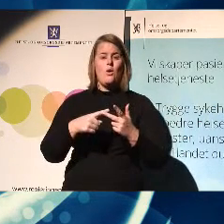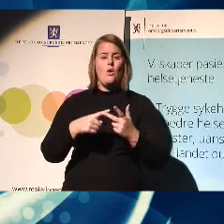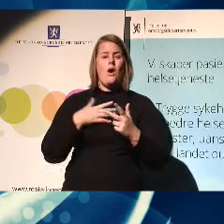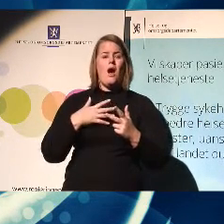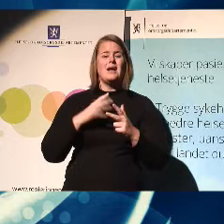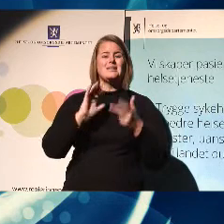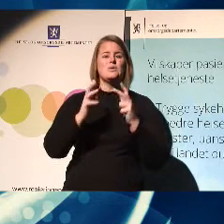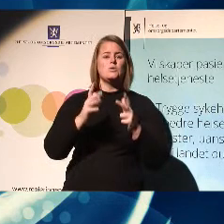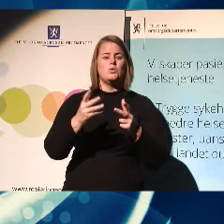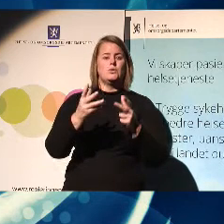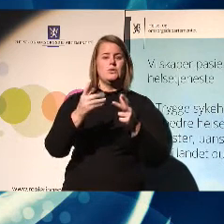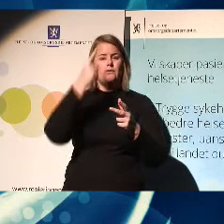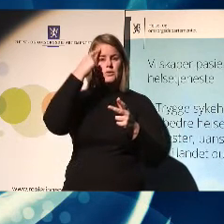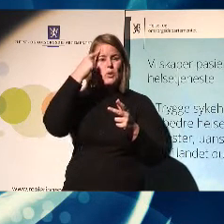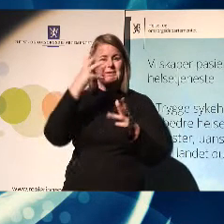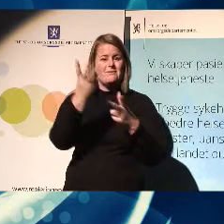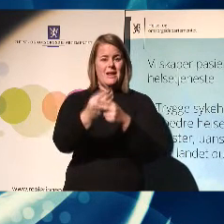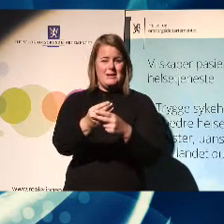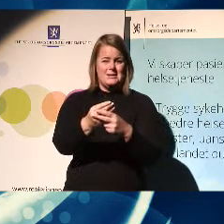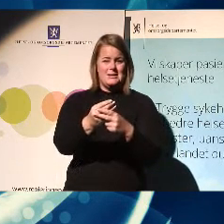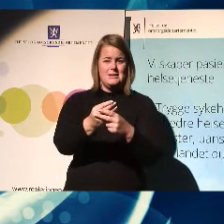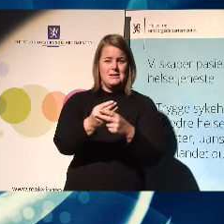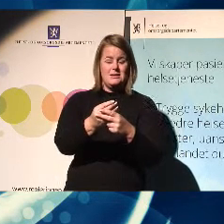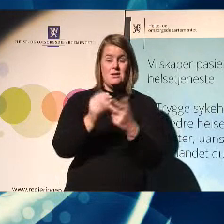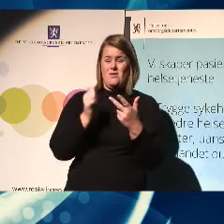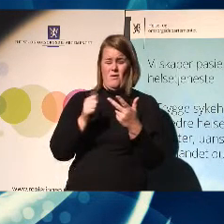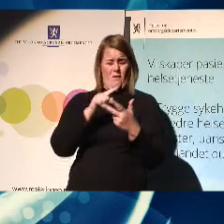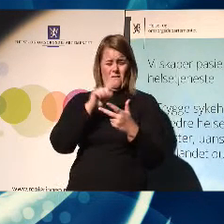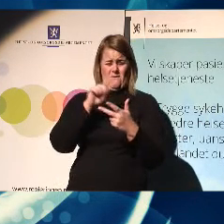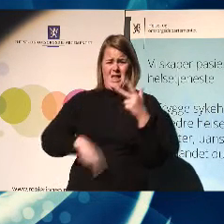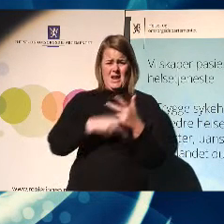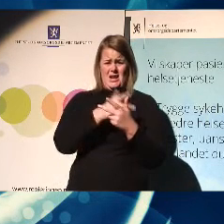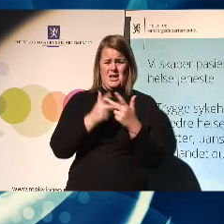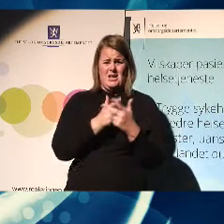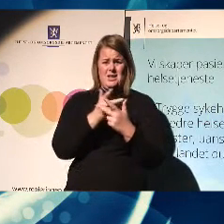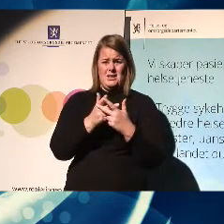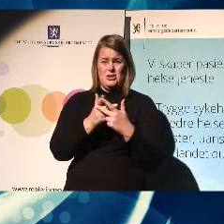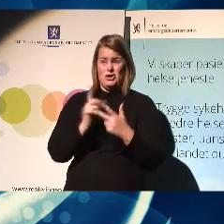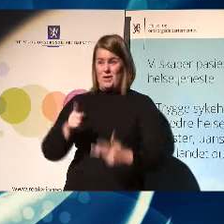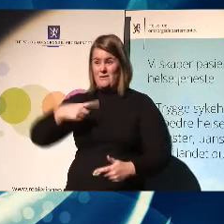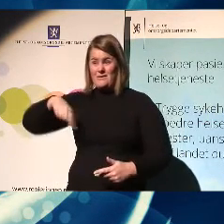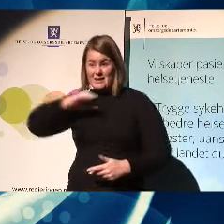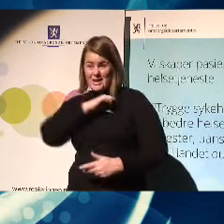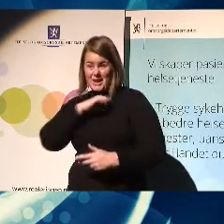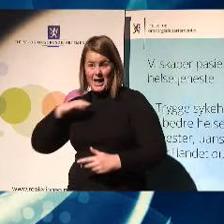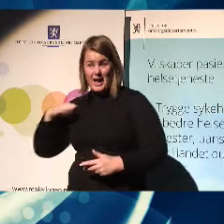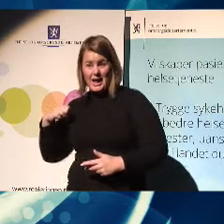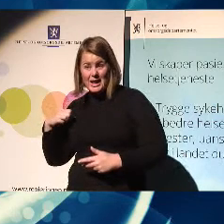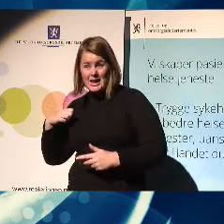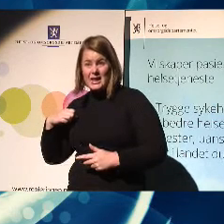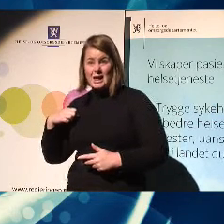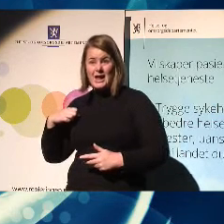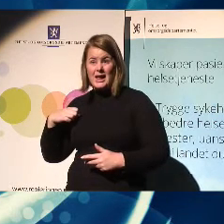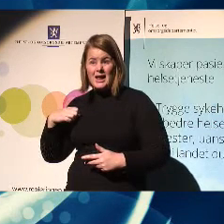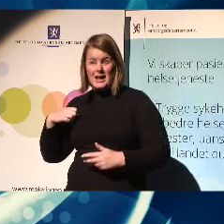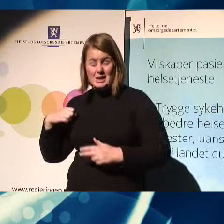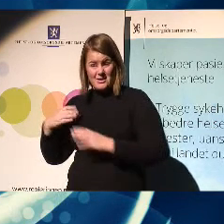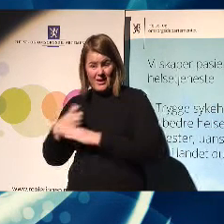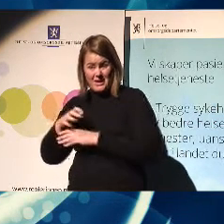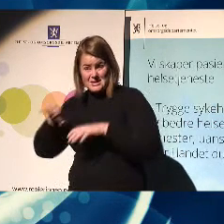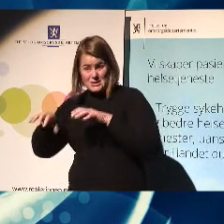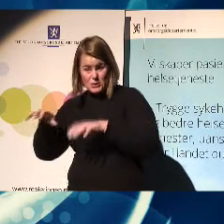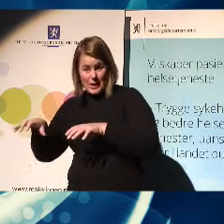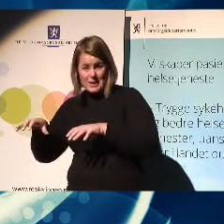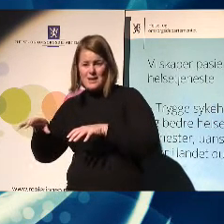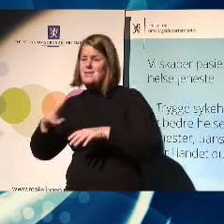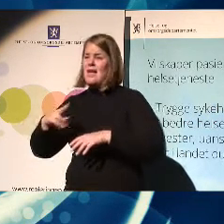situasjonsforståelse. Og hvorfor er det sånn? Det er ikke fordi vi er så treige, alle vi som jobber med beredskap og samfunnssikkerhet tverrsektorielt, men det er fordi det